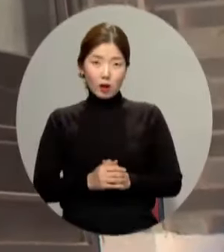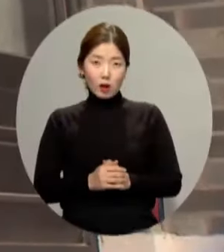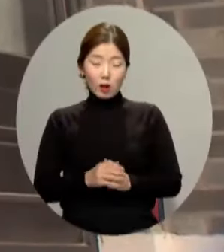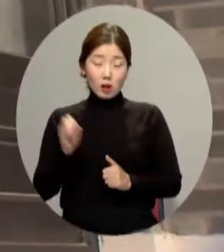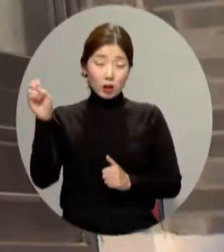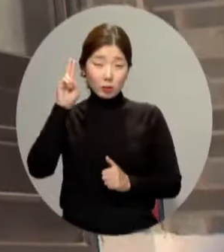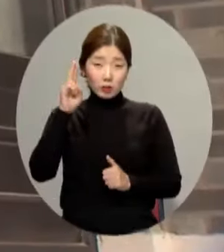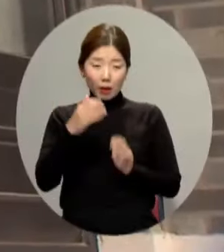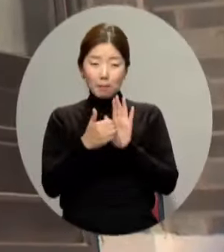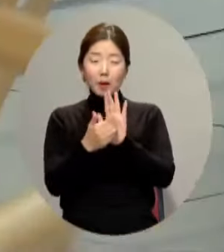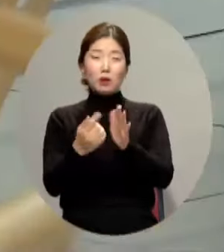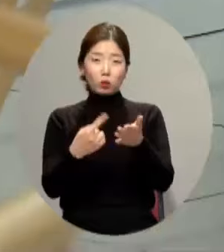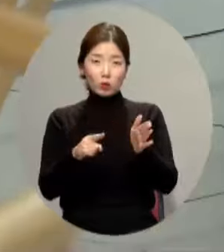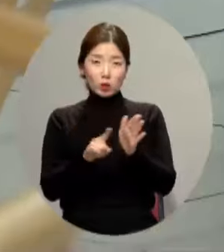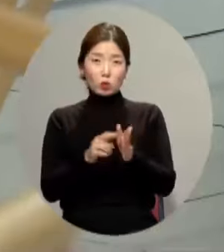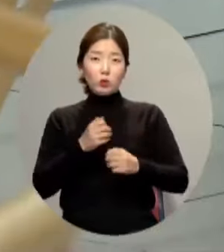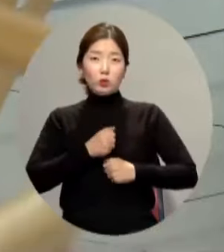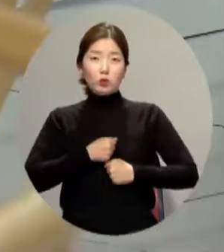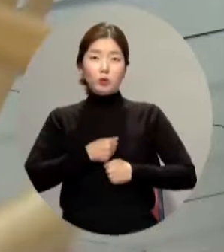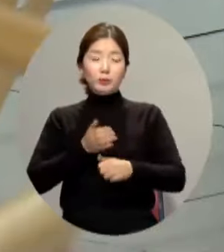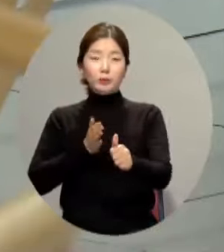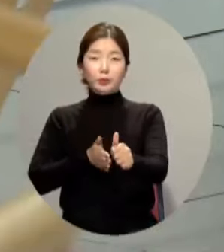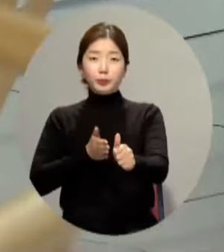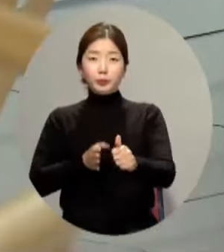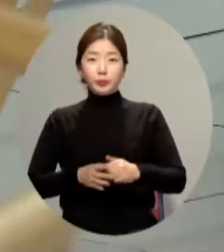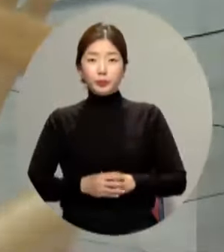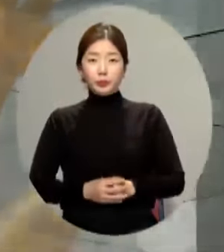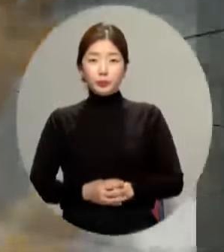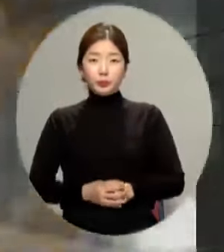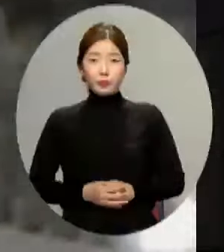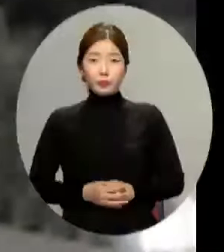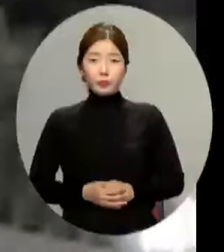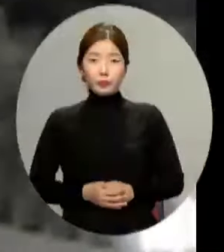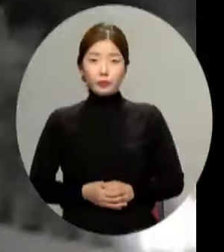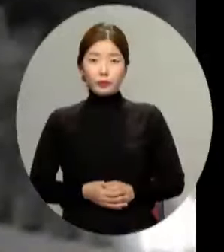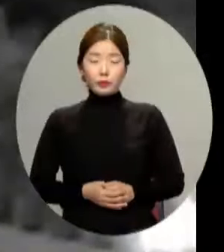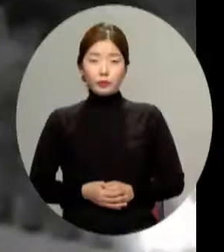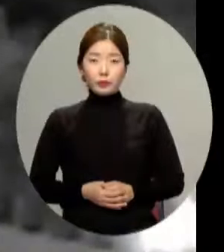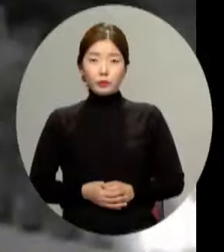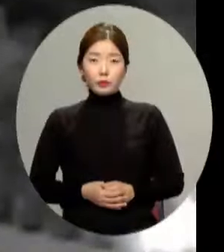예기치 못한 피해를 당하지 않도록 주의를 촉구했습니다. MBC 뉴스 정자영입니다.